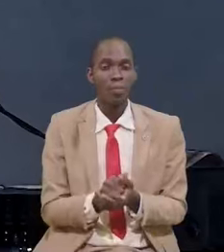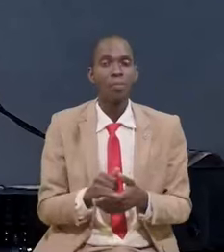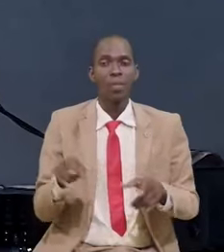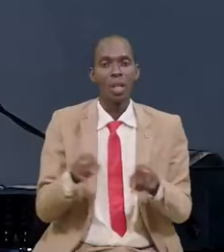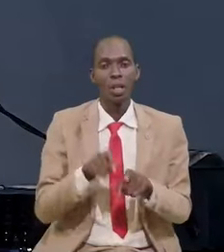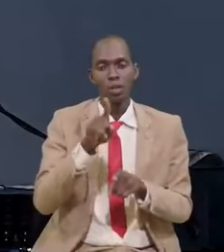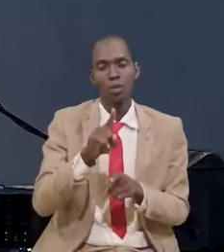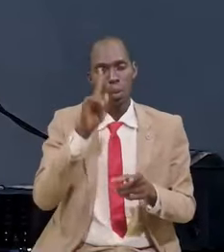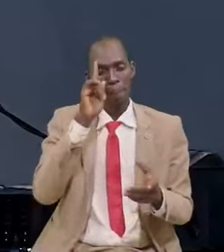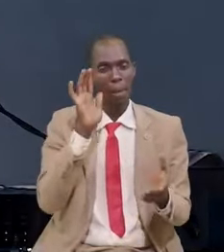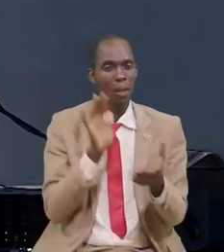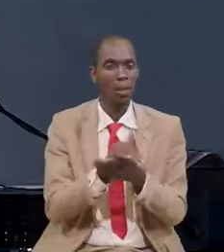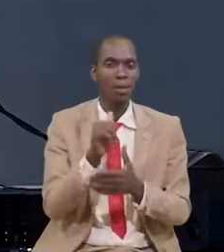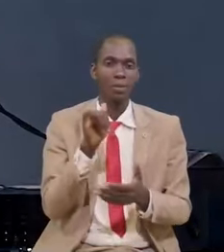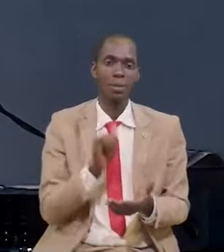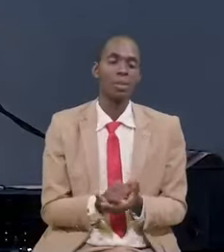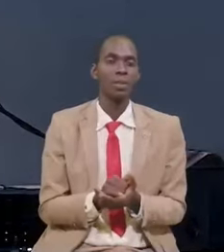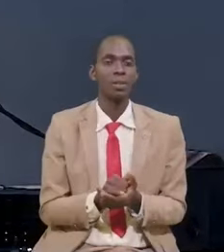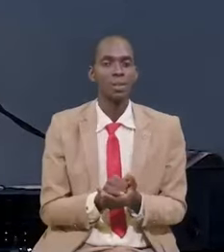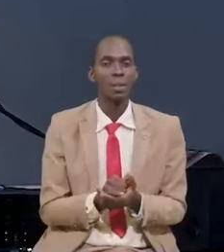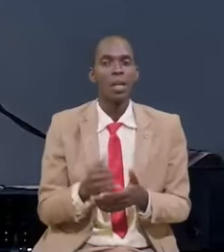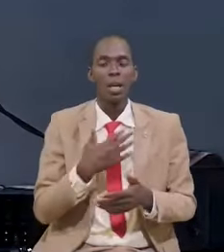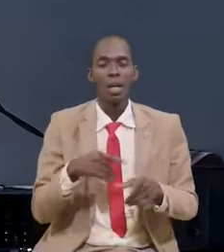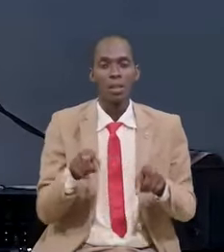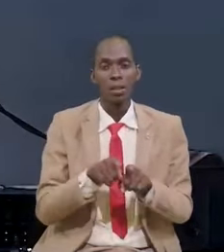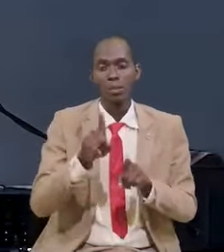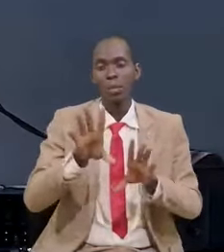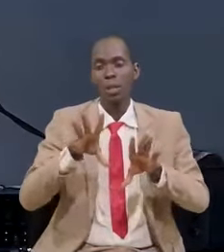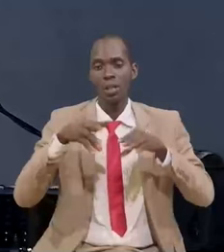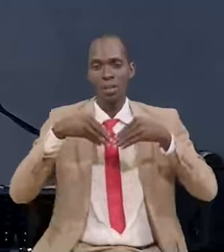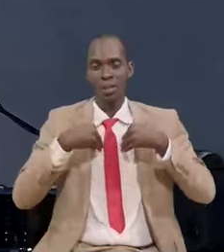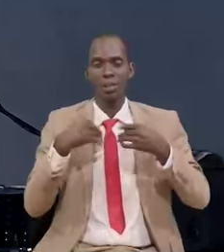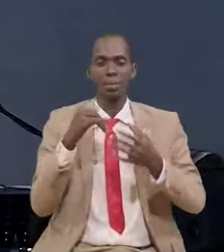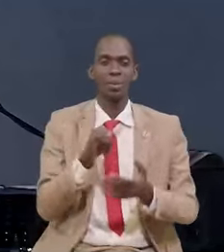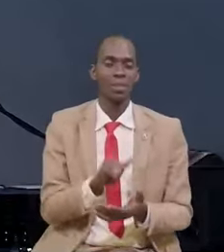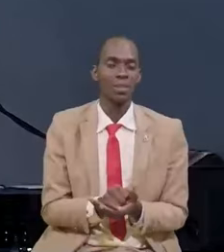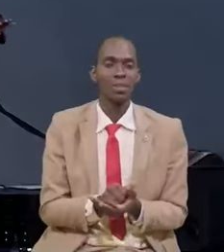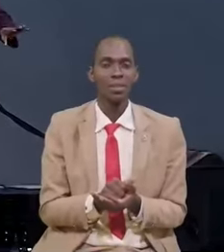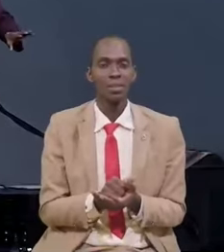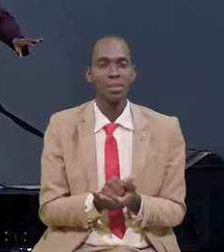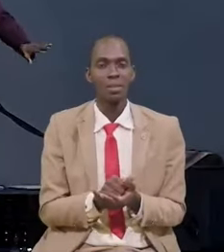et quand tu crois à cela, et comme tu acceptes cela,